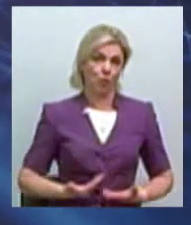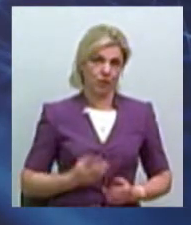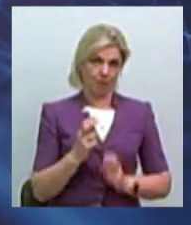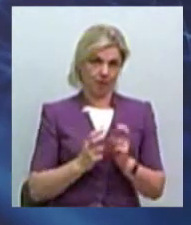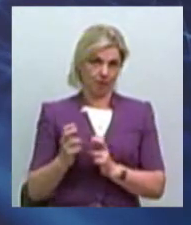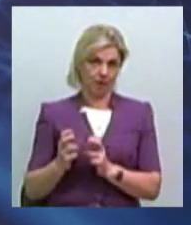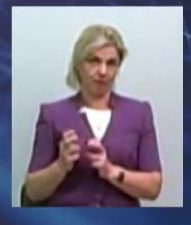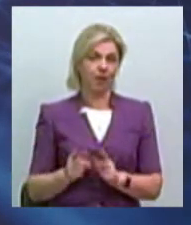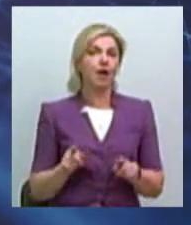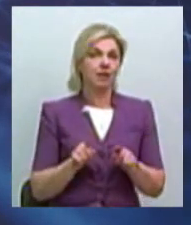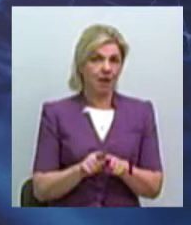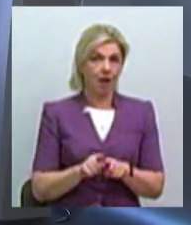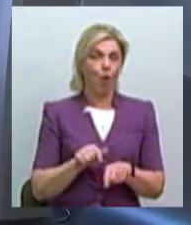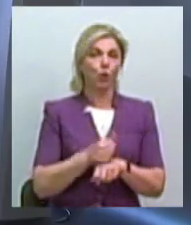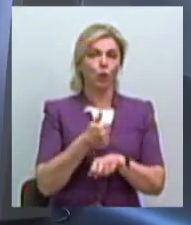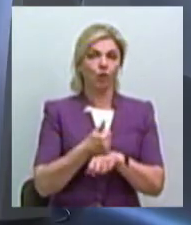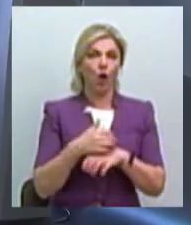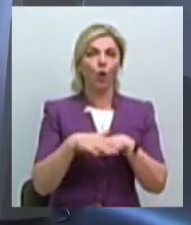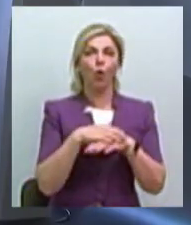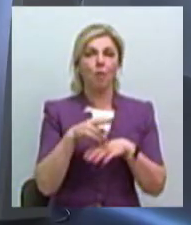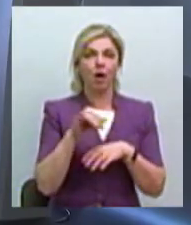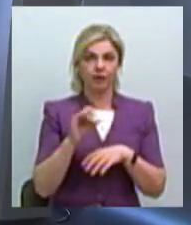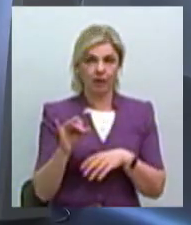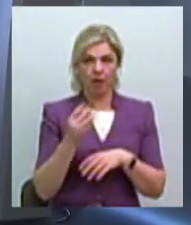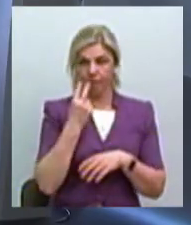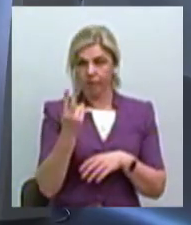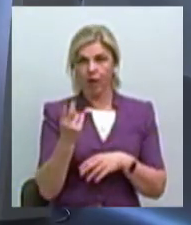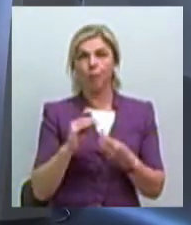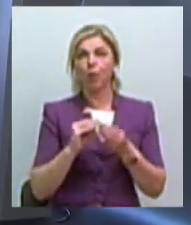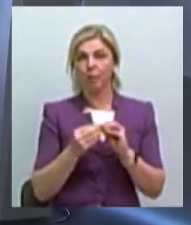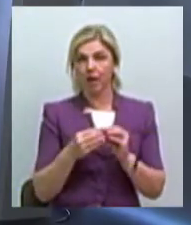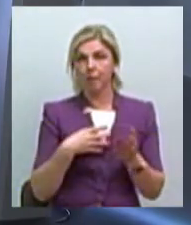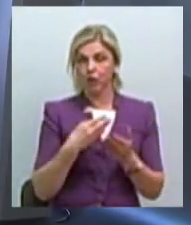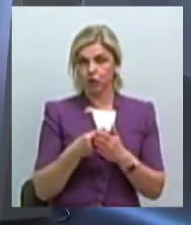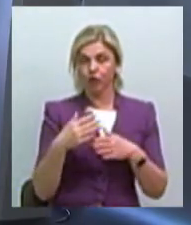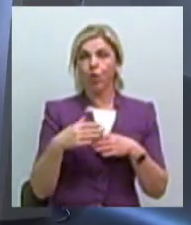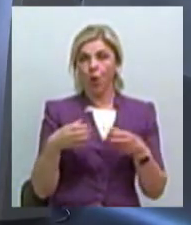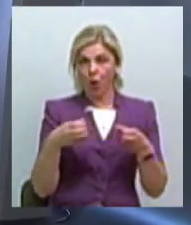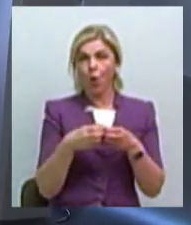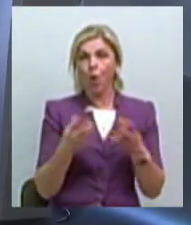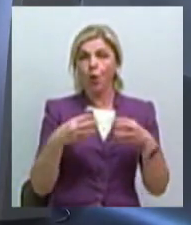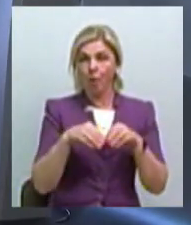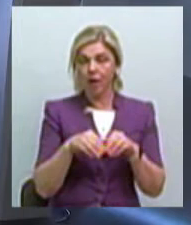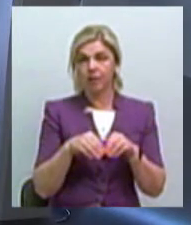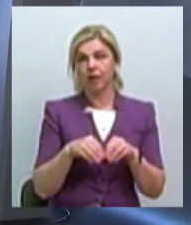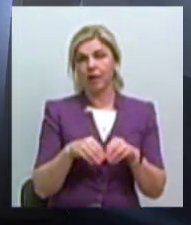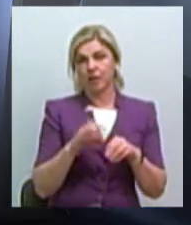чином, голова громади, бачучи проблему в своїй громаді з твердим побутовим сміттям,